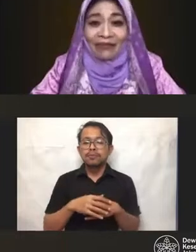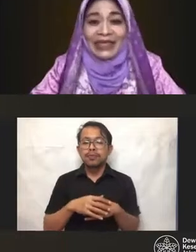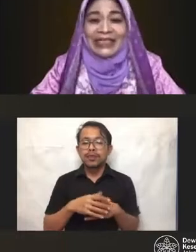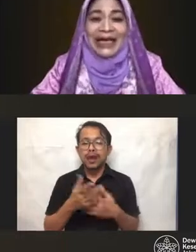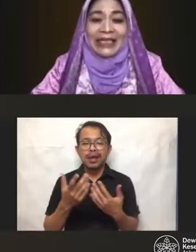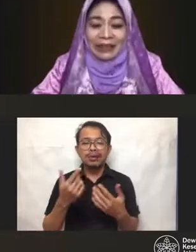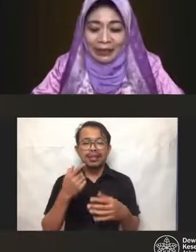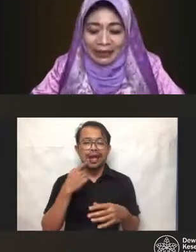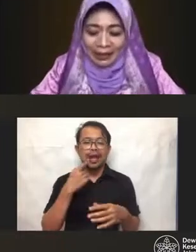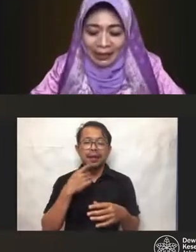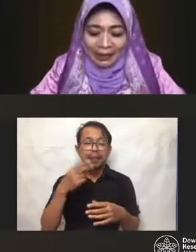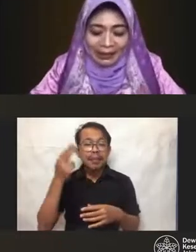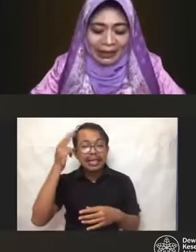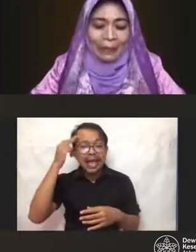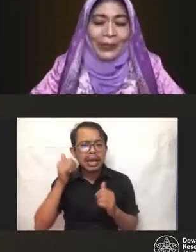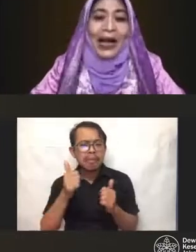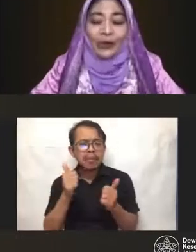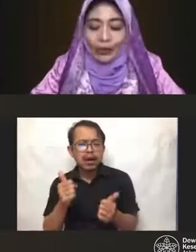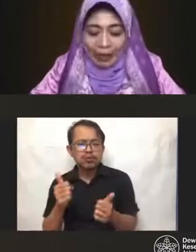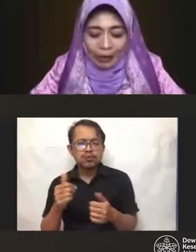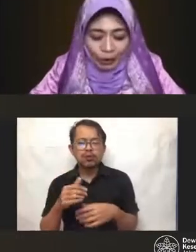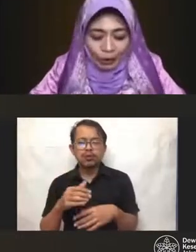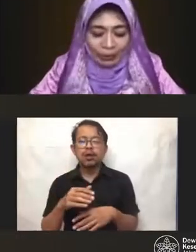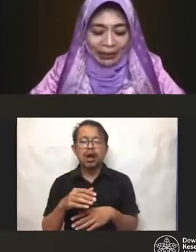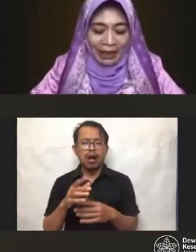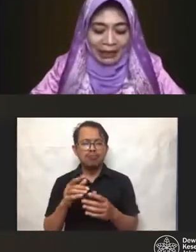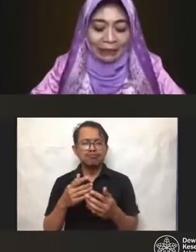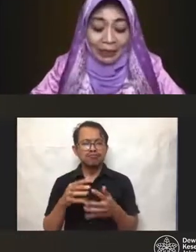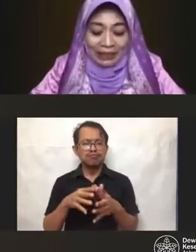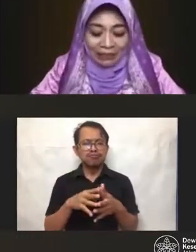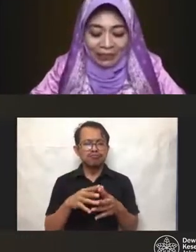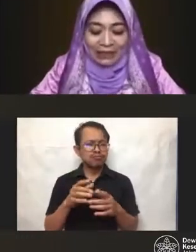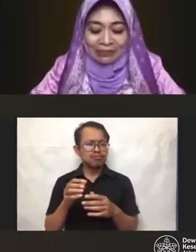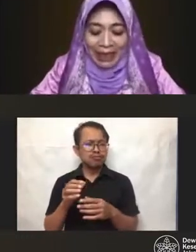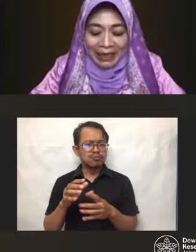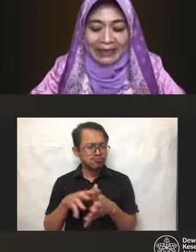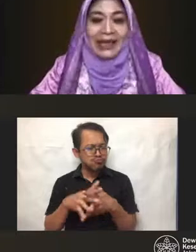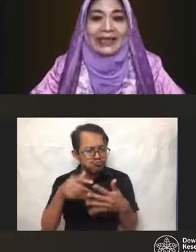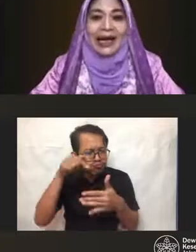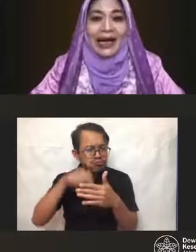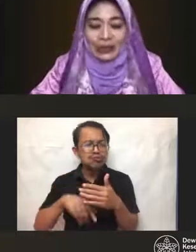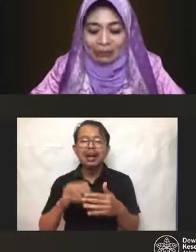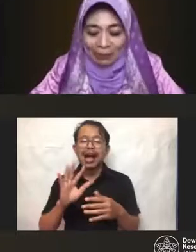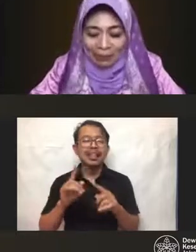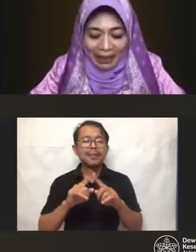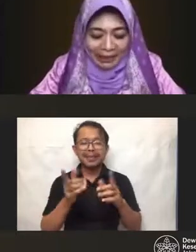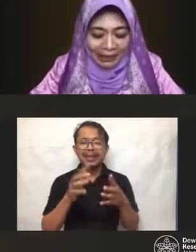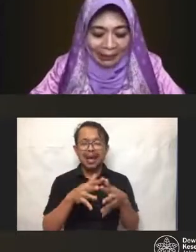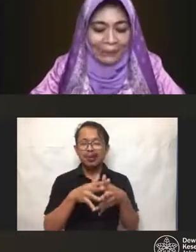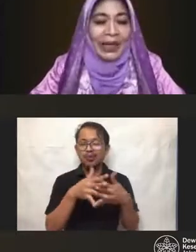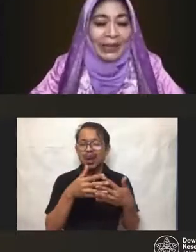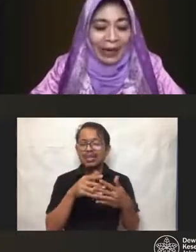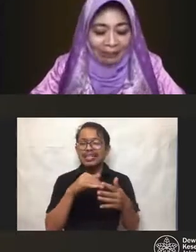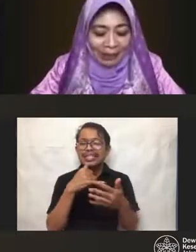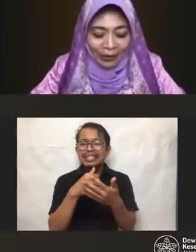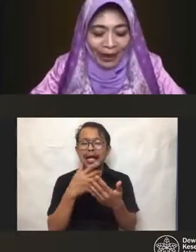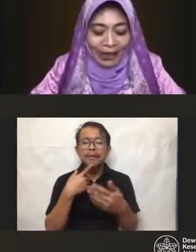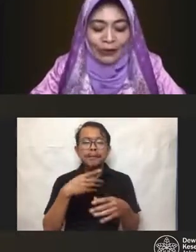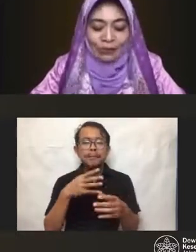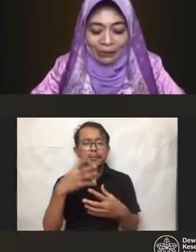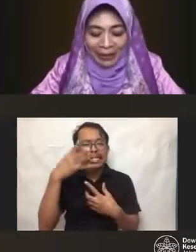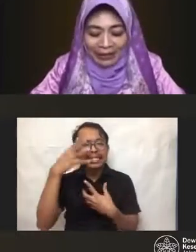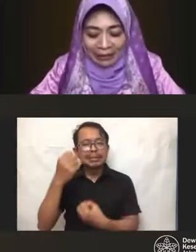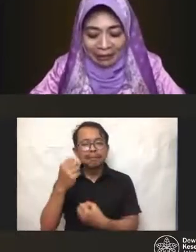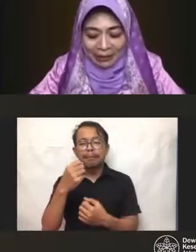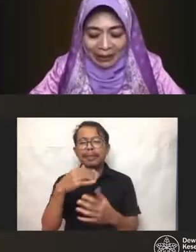good governance, dan seterusnya. Tetapi Al-Quran cukup menjelaskan prinsip-prinsip dasar yang harus diperpegangi dalam mengelola